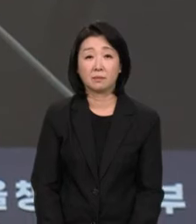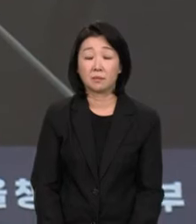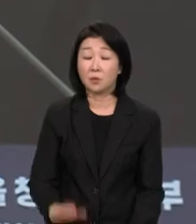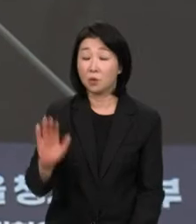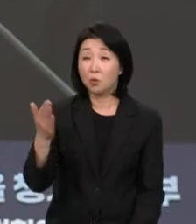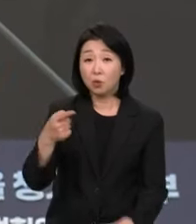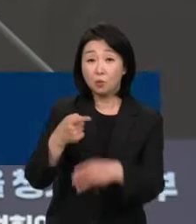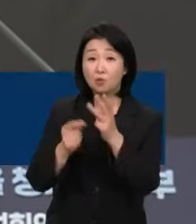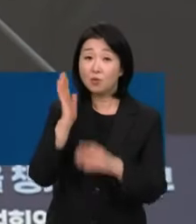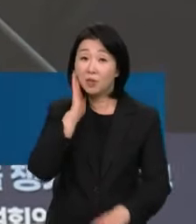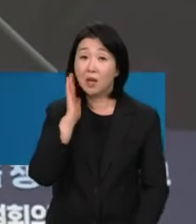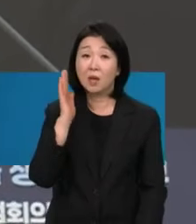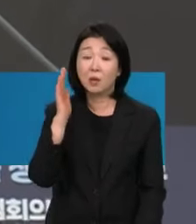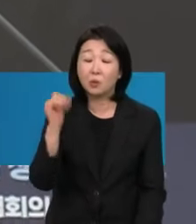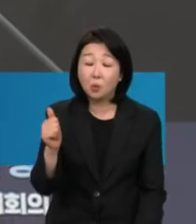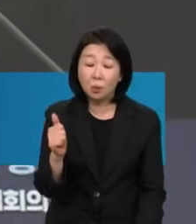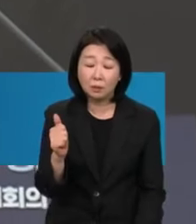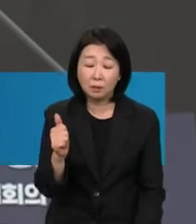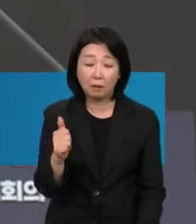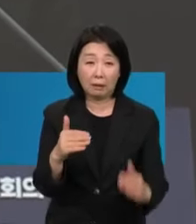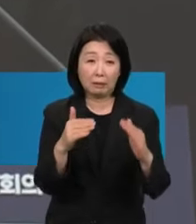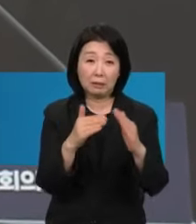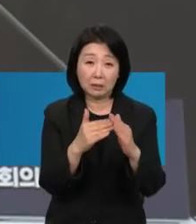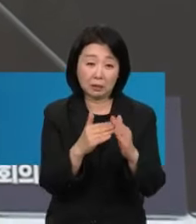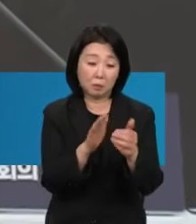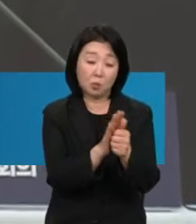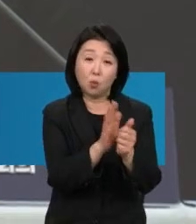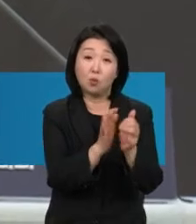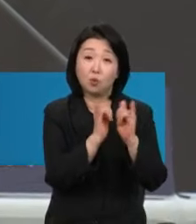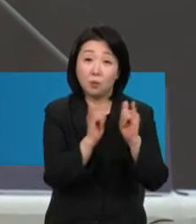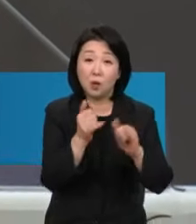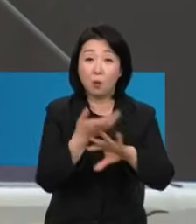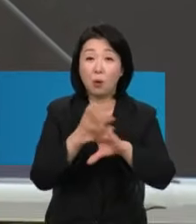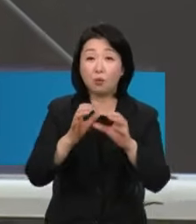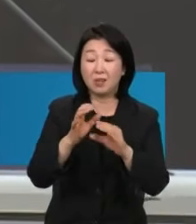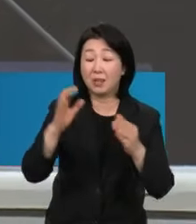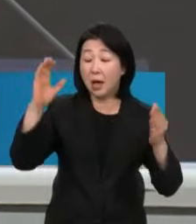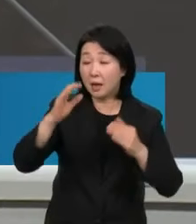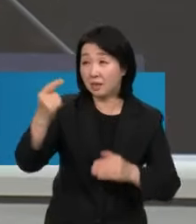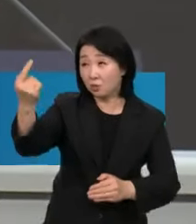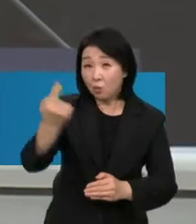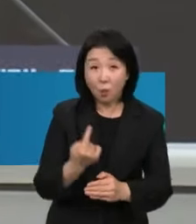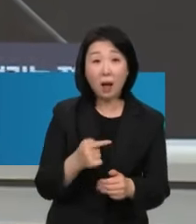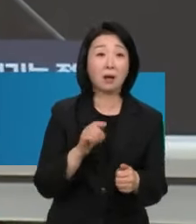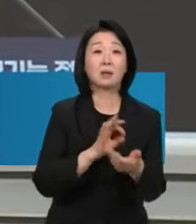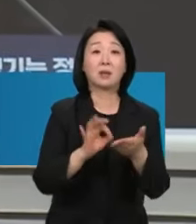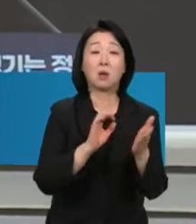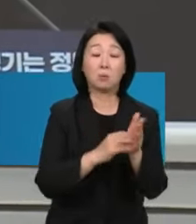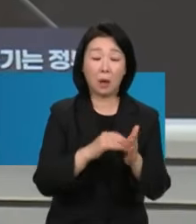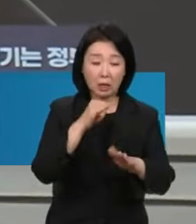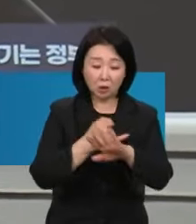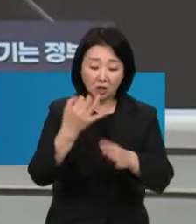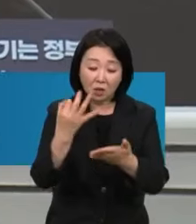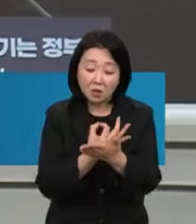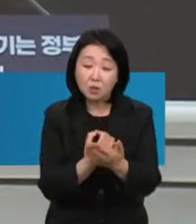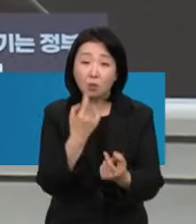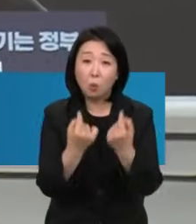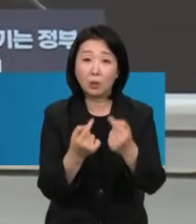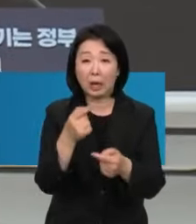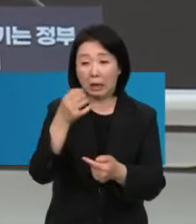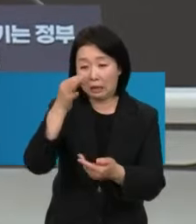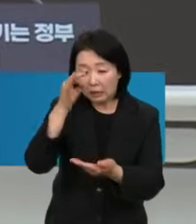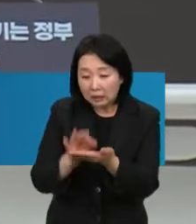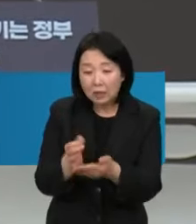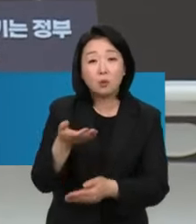최근 윤석열 대통령이 가사 도우미로 외국인 유학생 등을 쓰면서 최저임금보다 낮은 임금을 주는 방안을